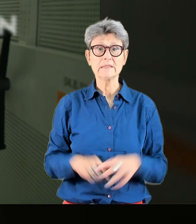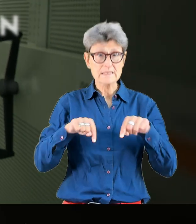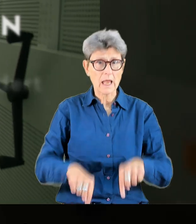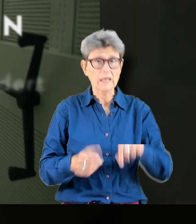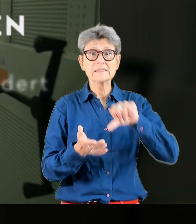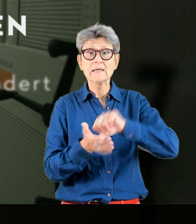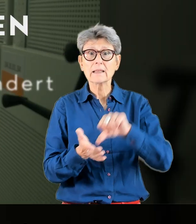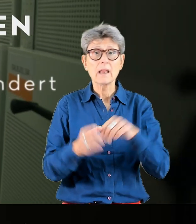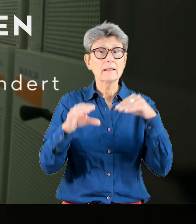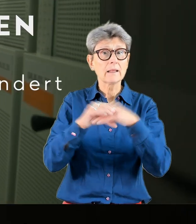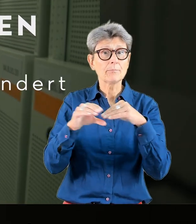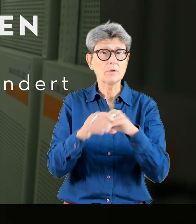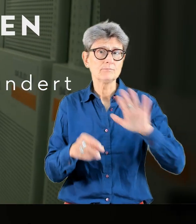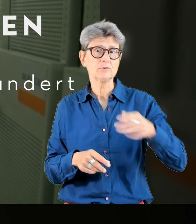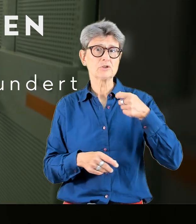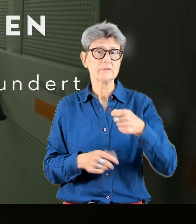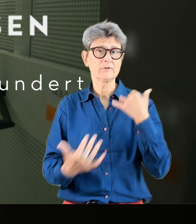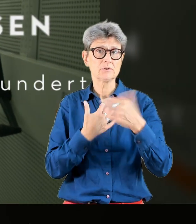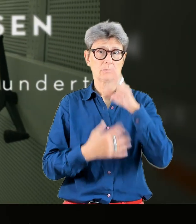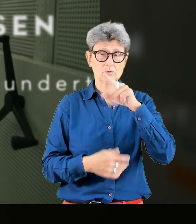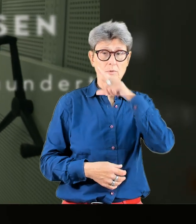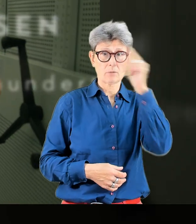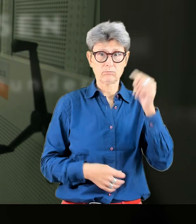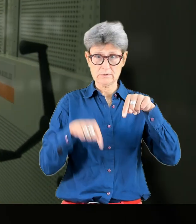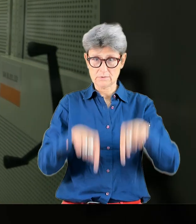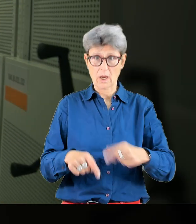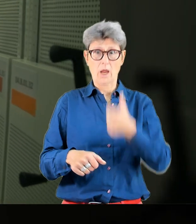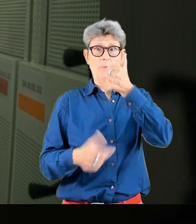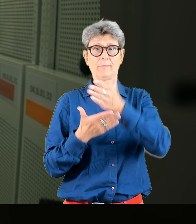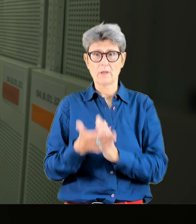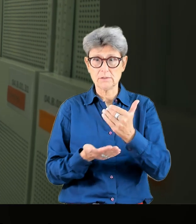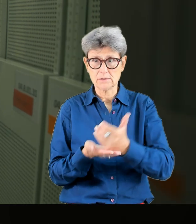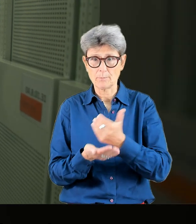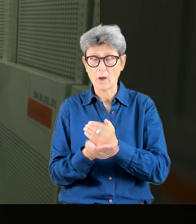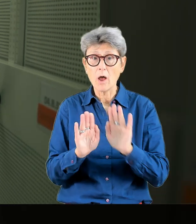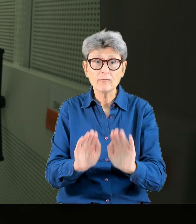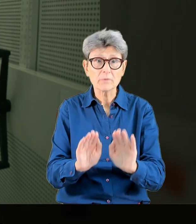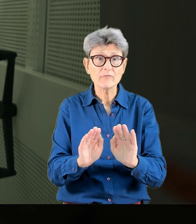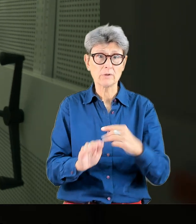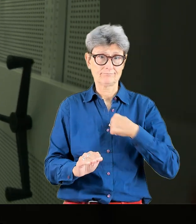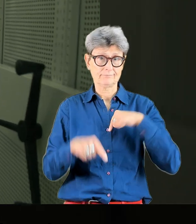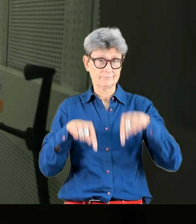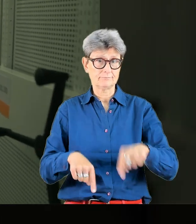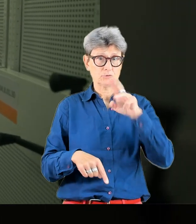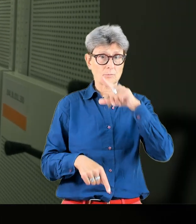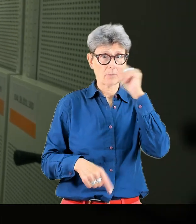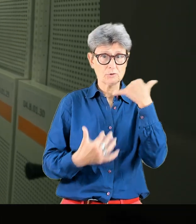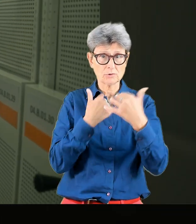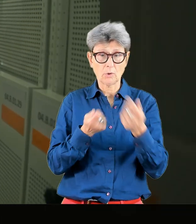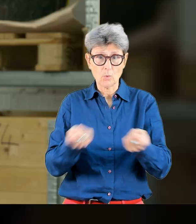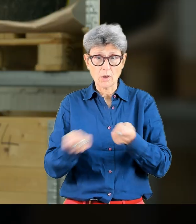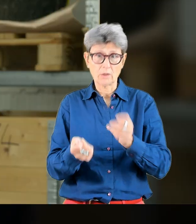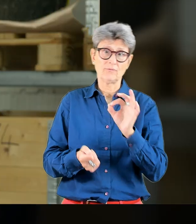Wir sind hier im Zentraldepot der Stiftung Historische Museen Hamburg und hier wird ein Großteil unserer Sammlung aufbewahrt. Ich bin am